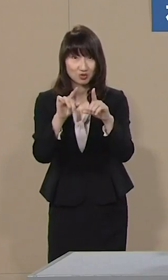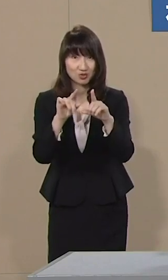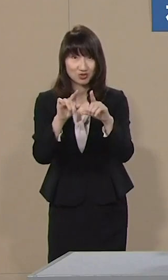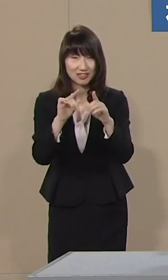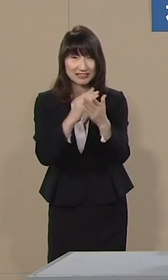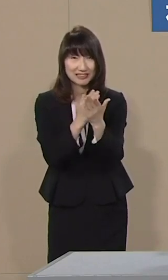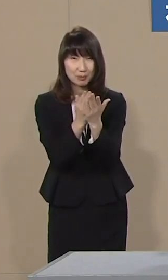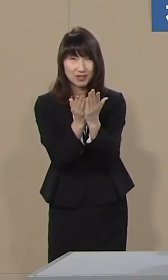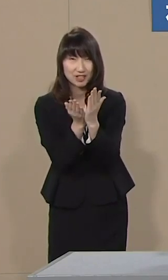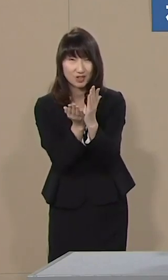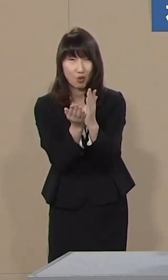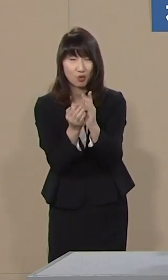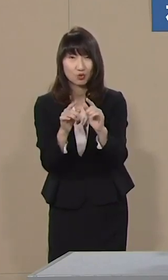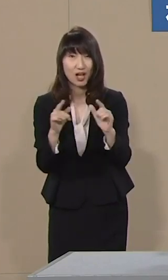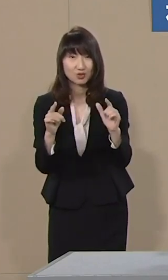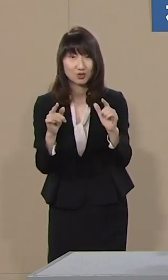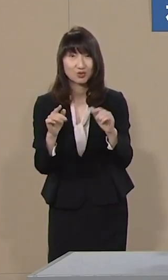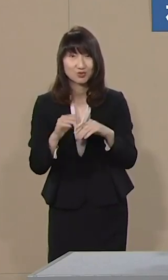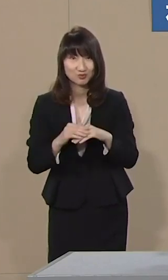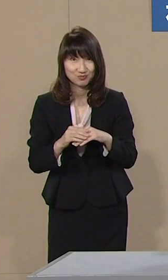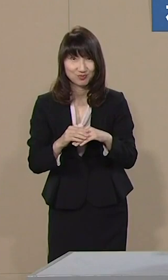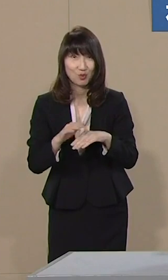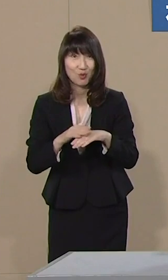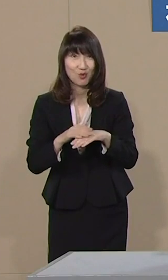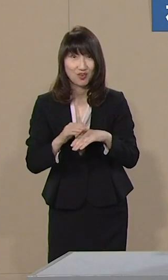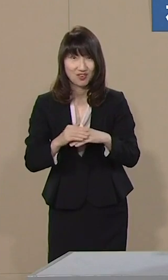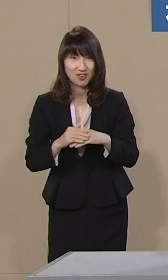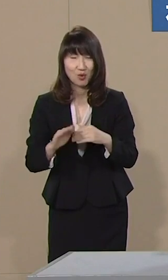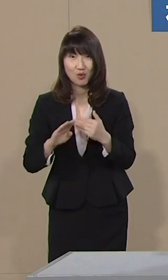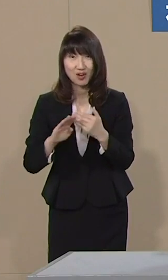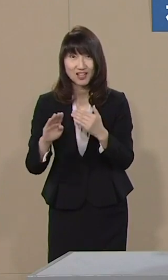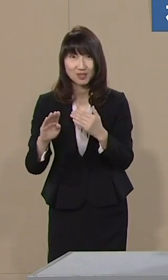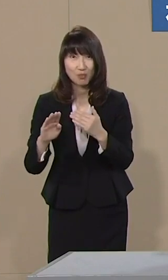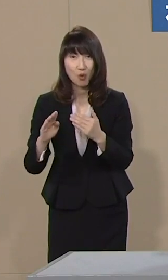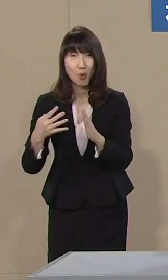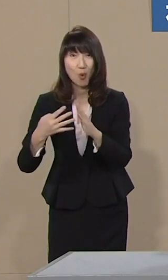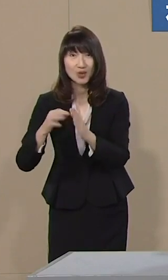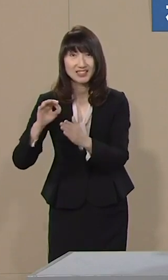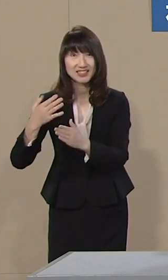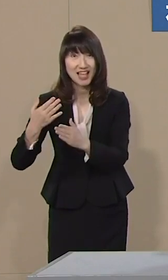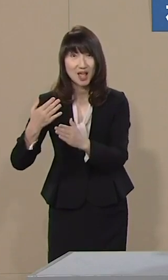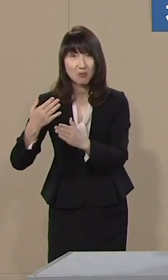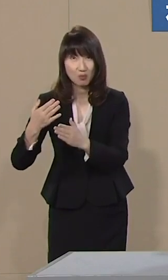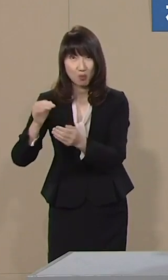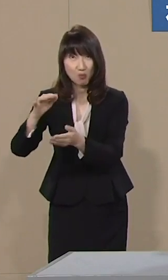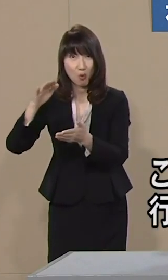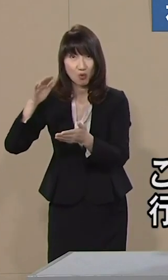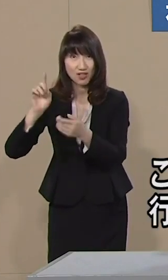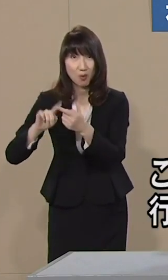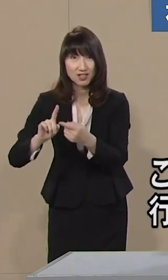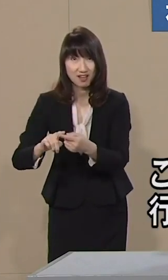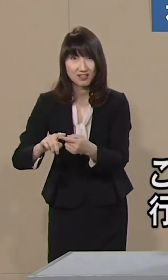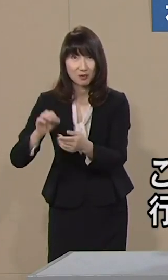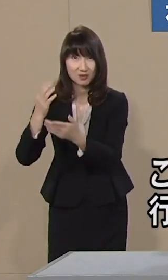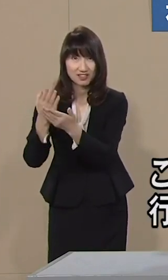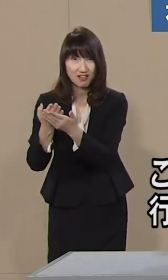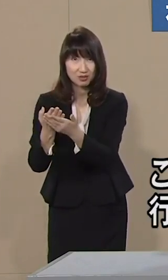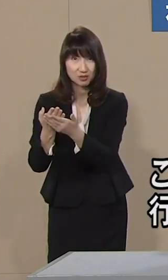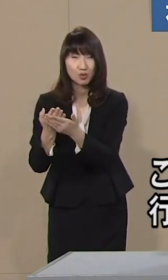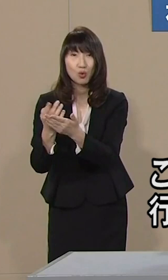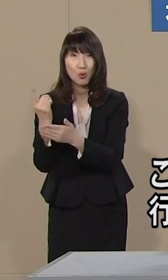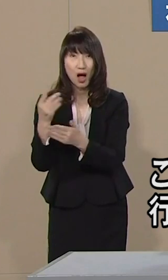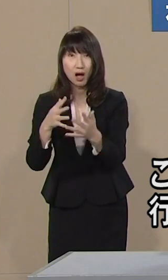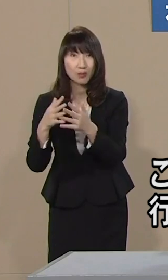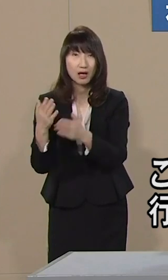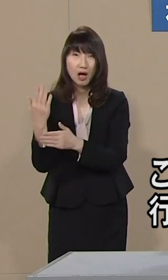刻みを増やすようは累進制の強化他にも法人税の累進制の導入これはトランプ政権